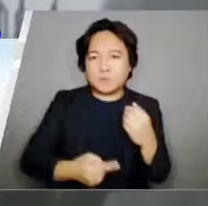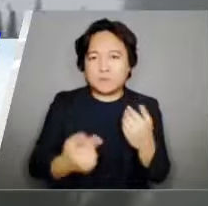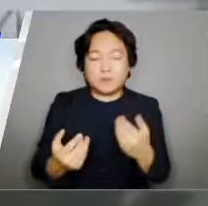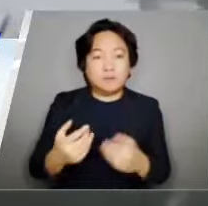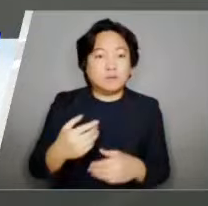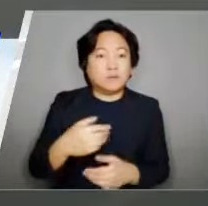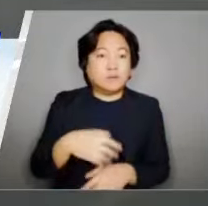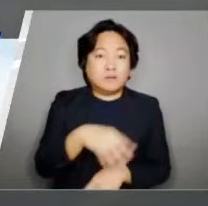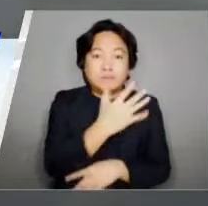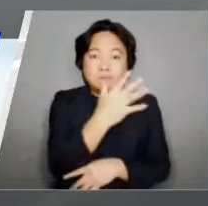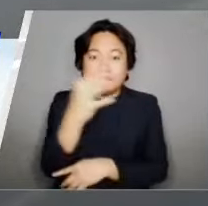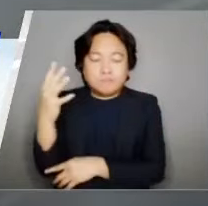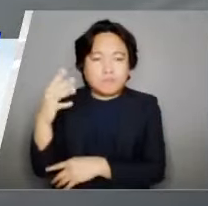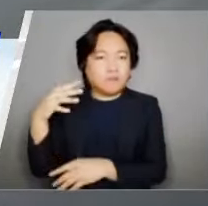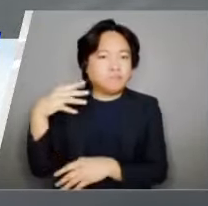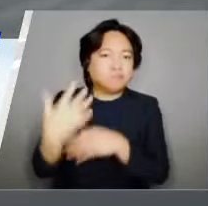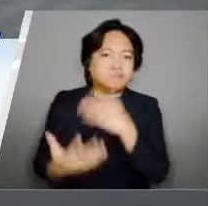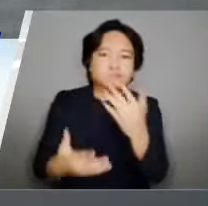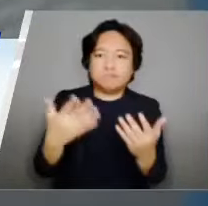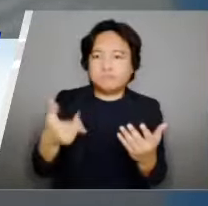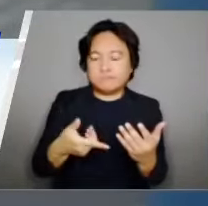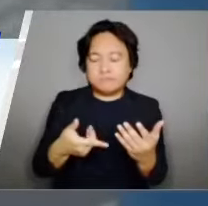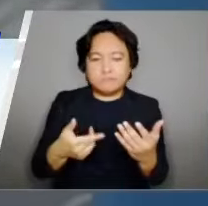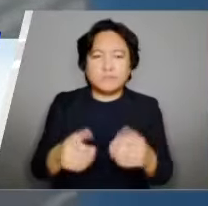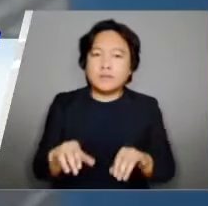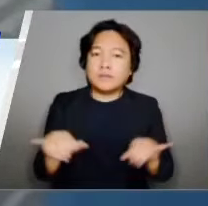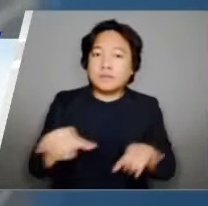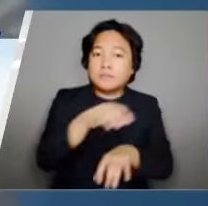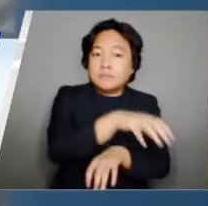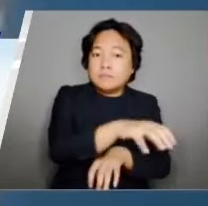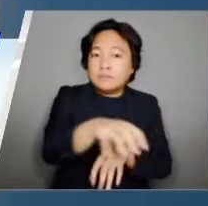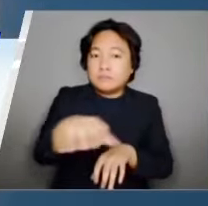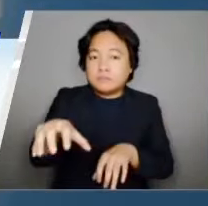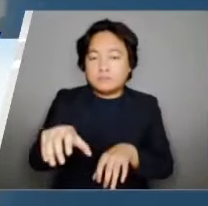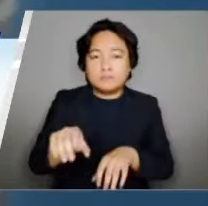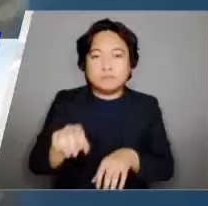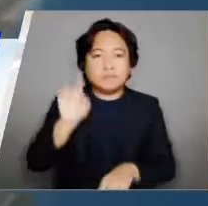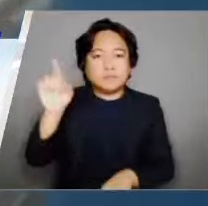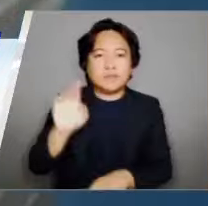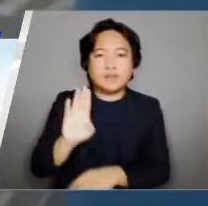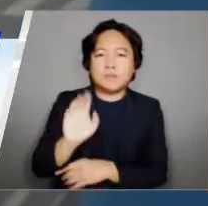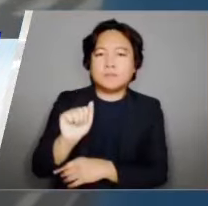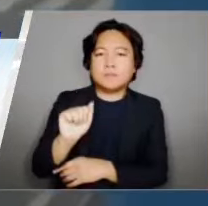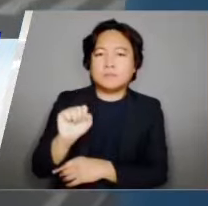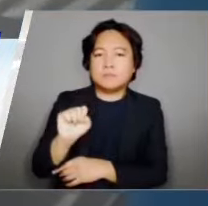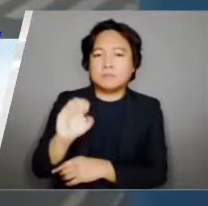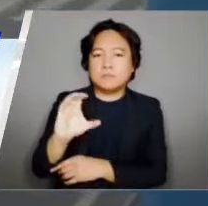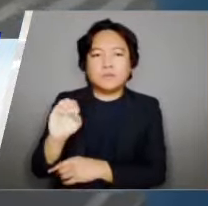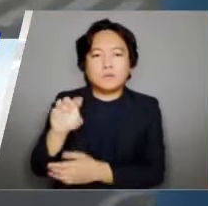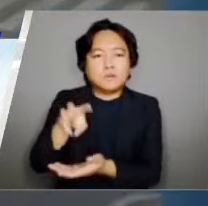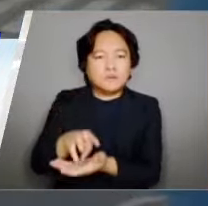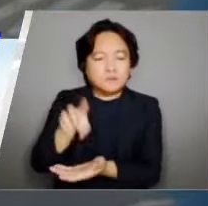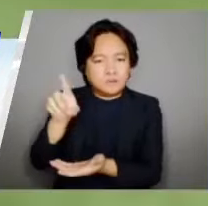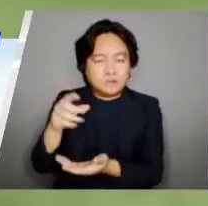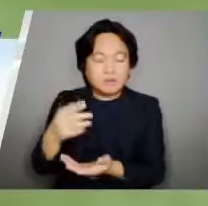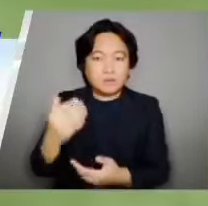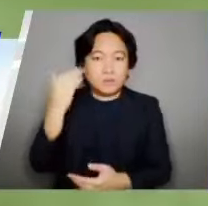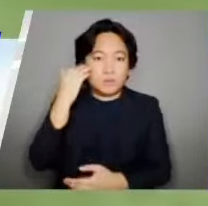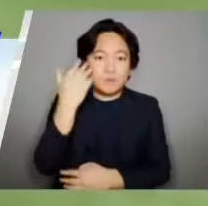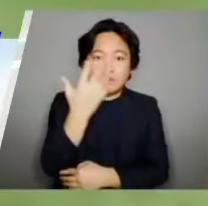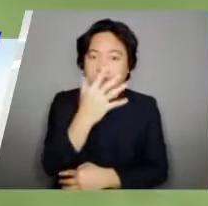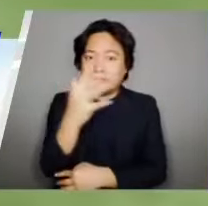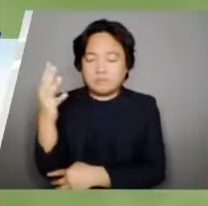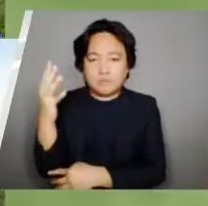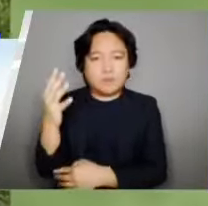bayan. Ganyan rin ang tagpo sa bayan ng Basco kung saan halos lipa rin ang mga puno sa lugar.